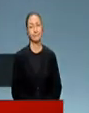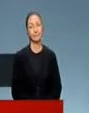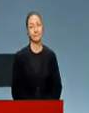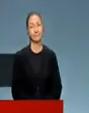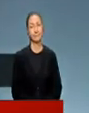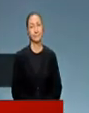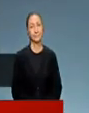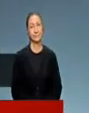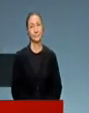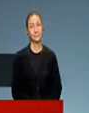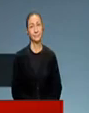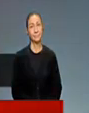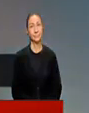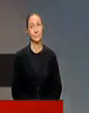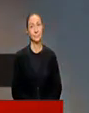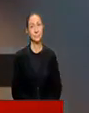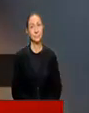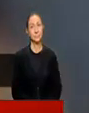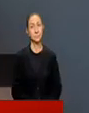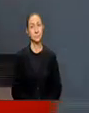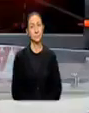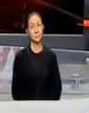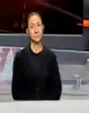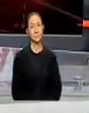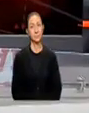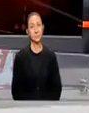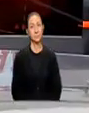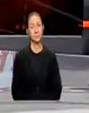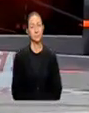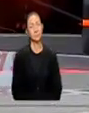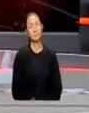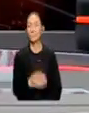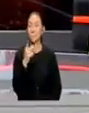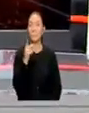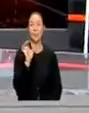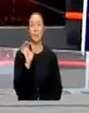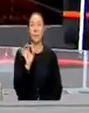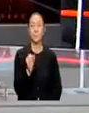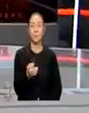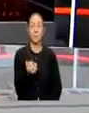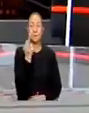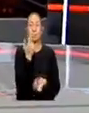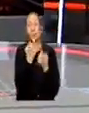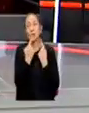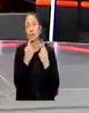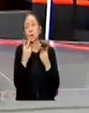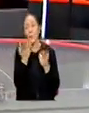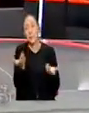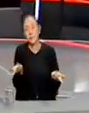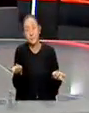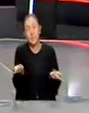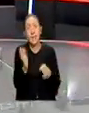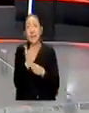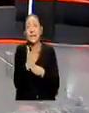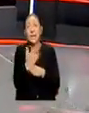metreye kadar etkili menzili var gece görüş dürbünü Efendim böyle boş boş açıklamalar falan filan